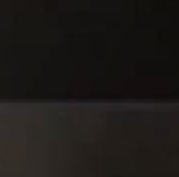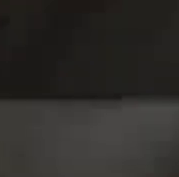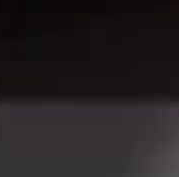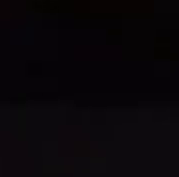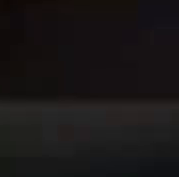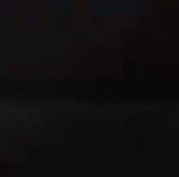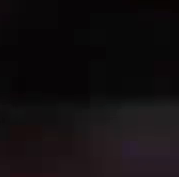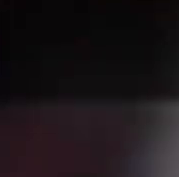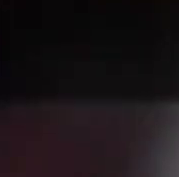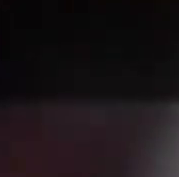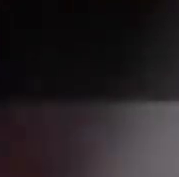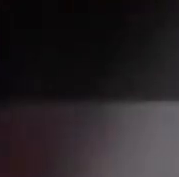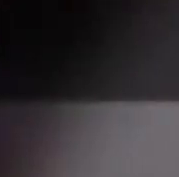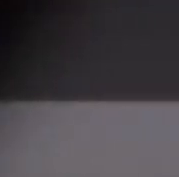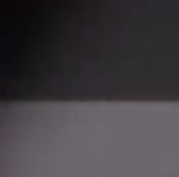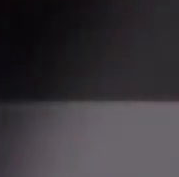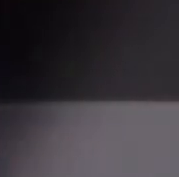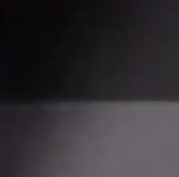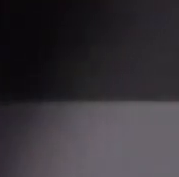Huwag ka nga!